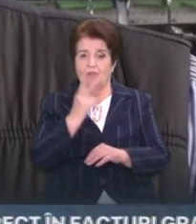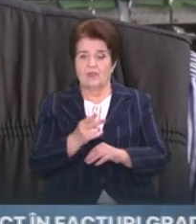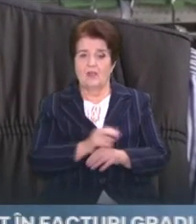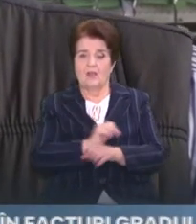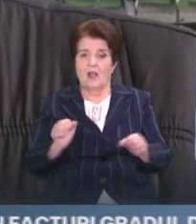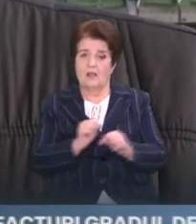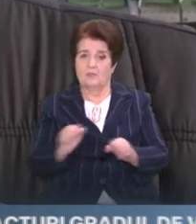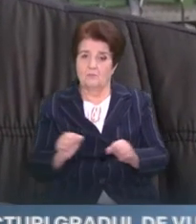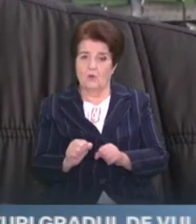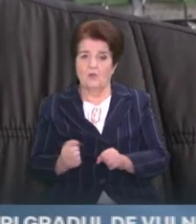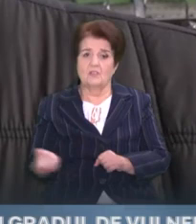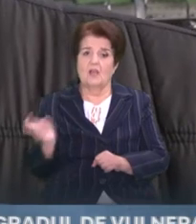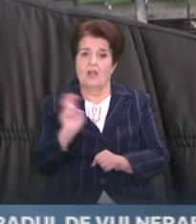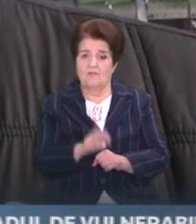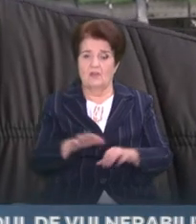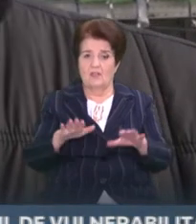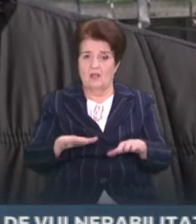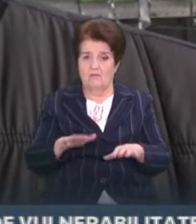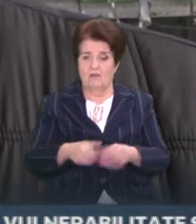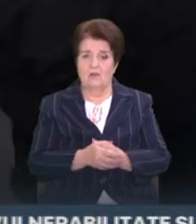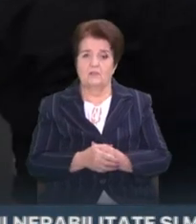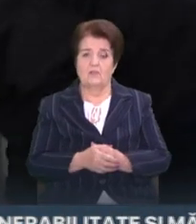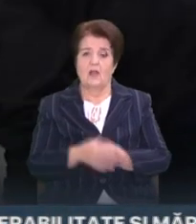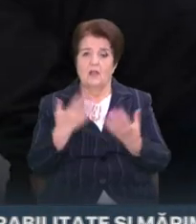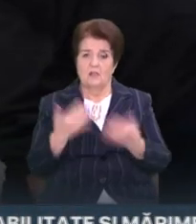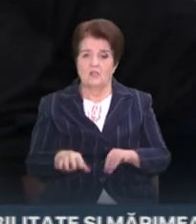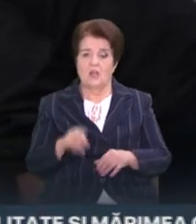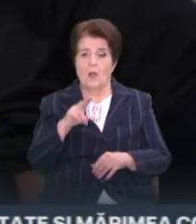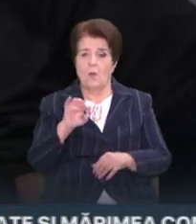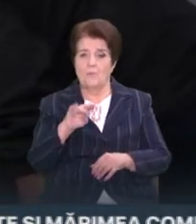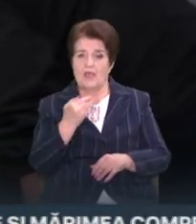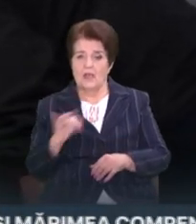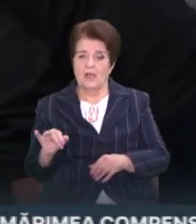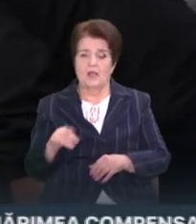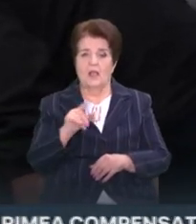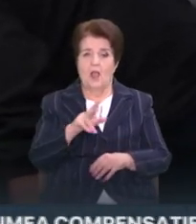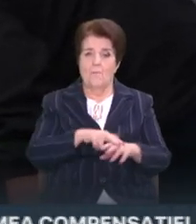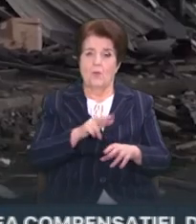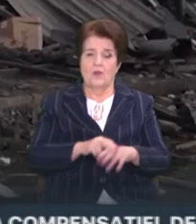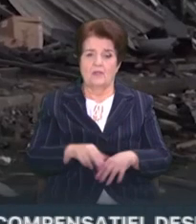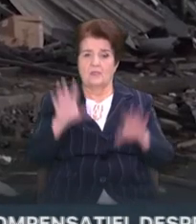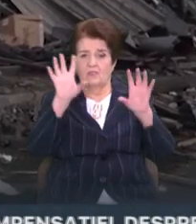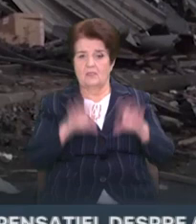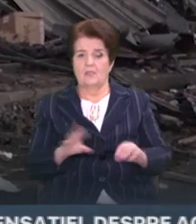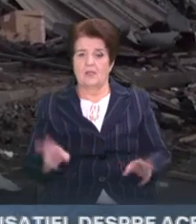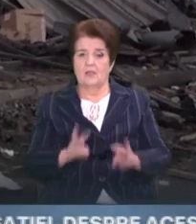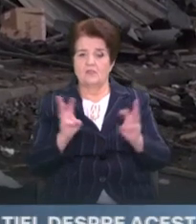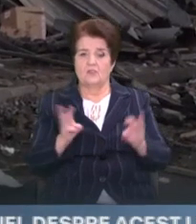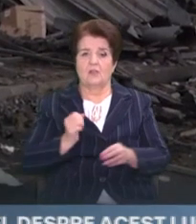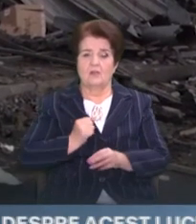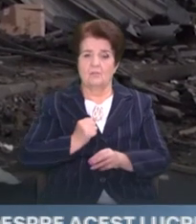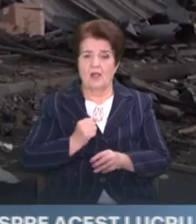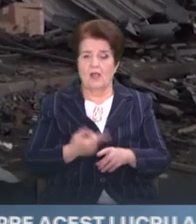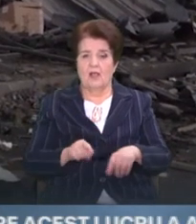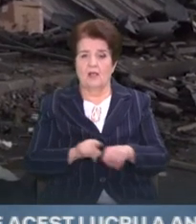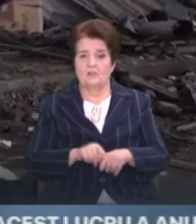exploziile, după care am venit la locul faptei. Pe loc deja erau pompierii, poliția, care au început să stingă incendiul. Îmi pare rău de colegul meu